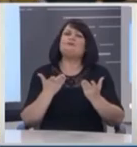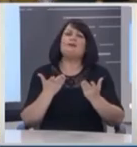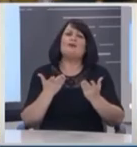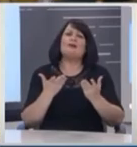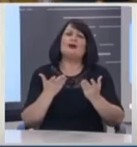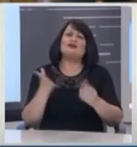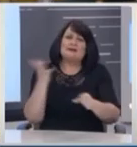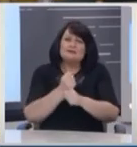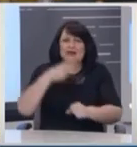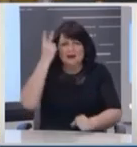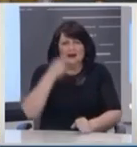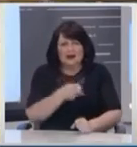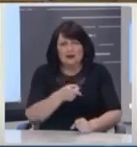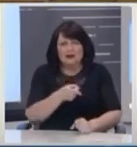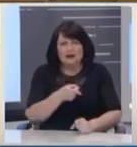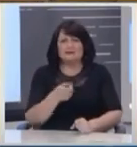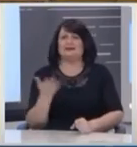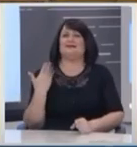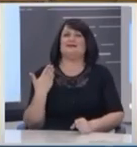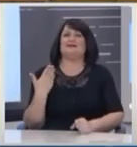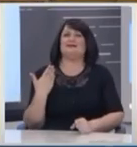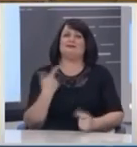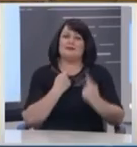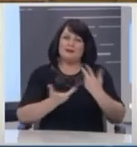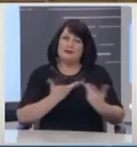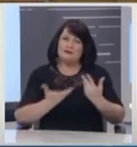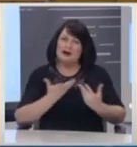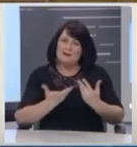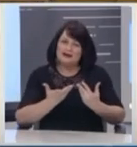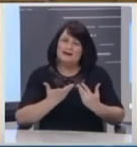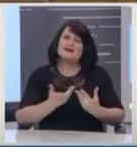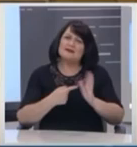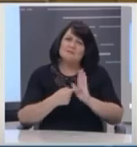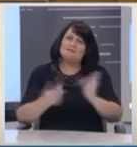το κεκτημένο της τελευταίας διαπραγματευτικής διαδικασίας.